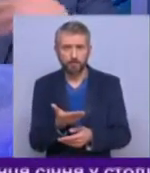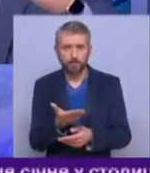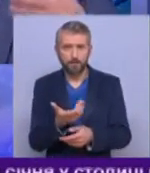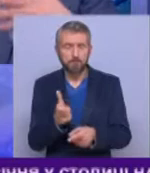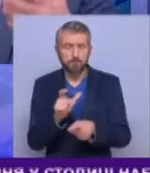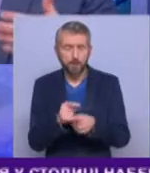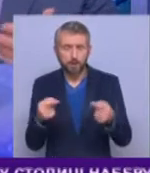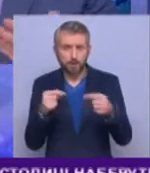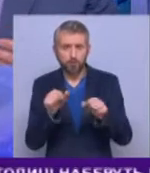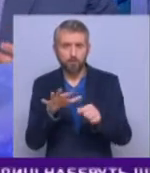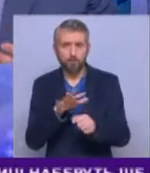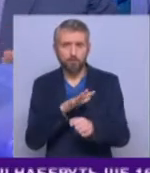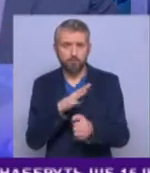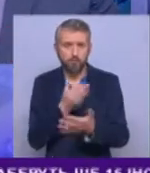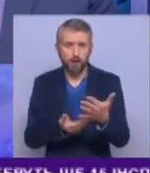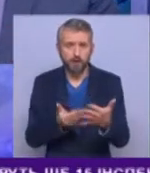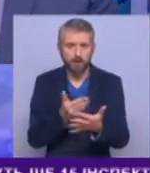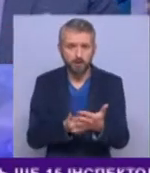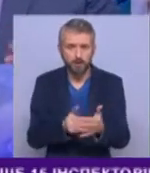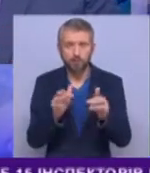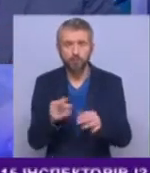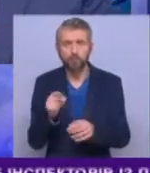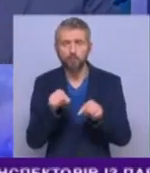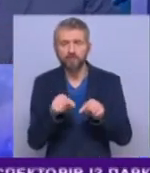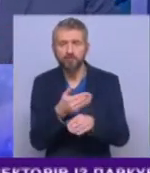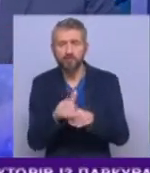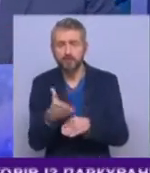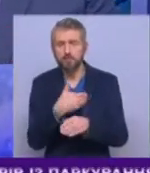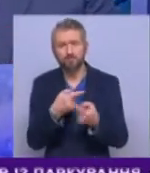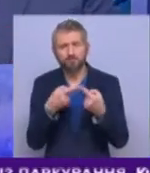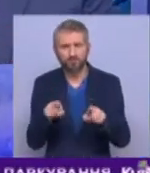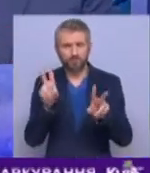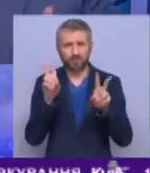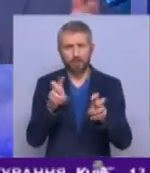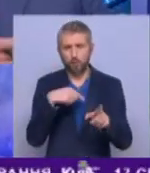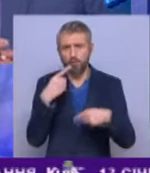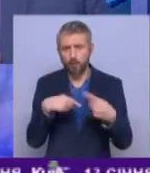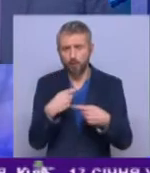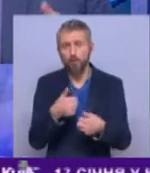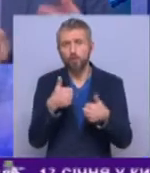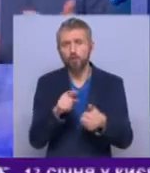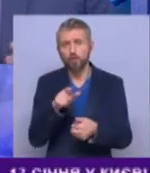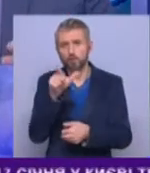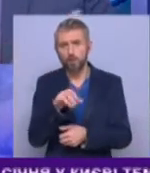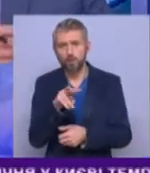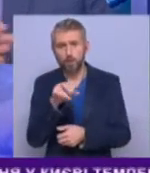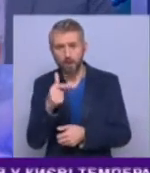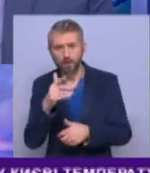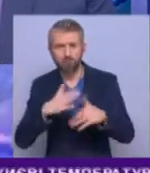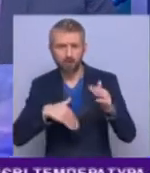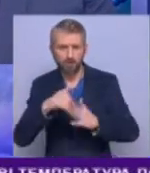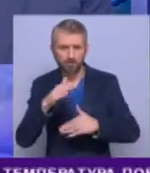конкретно могли би порадити. Справа в тому, що в цій частині ми трошки про інакше говоримо, але добре, що пан Олег, він практик, який